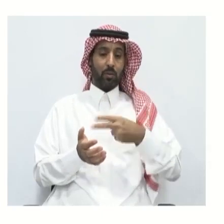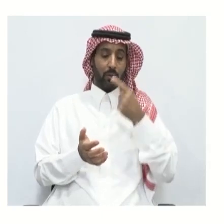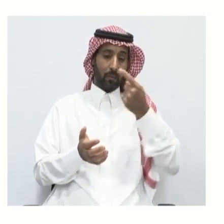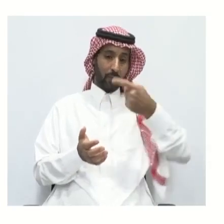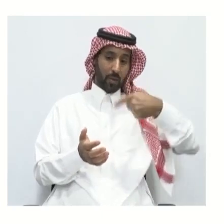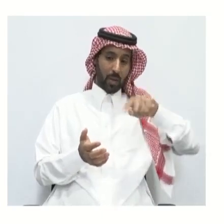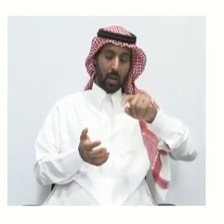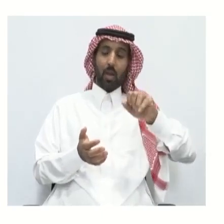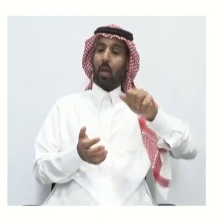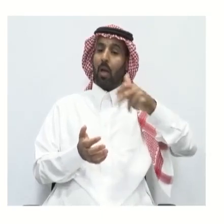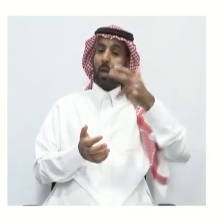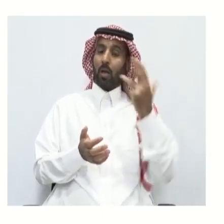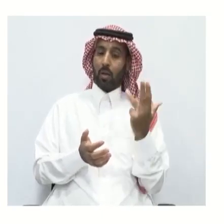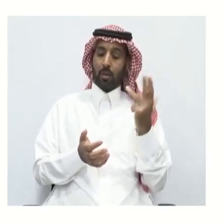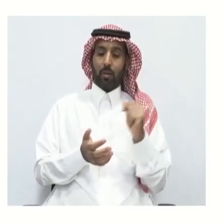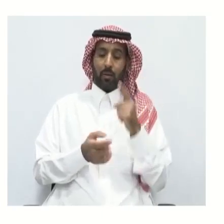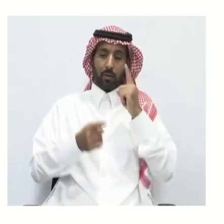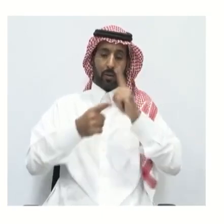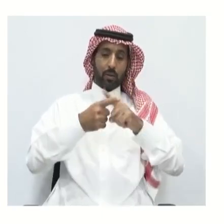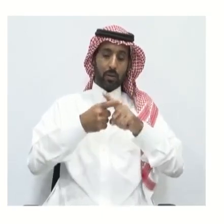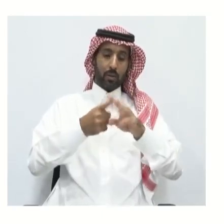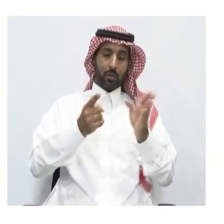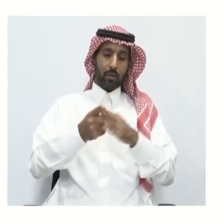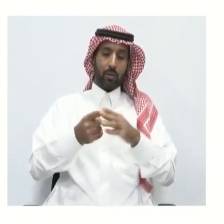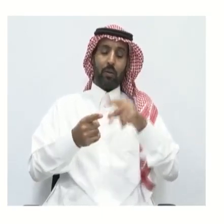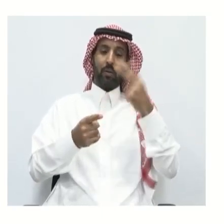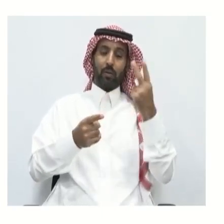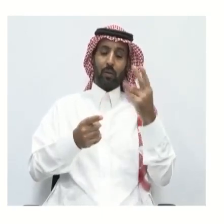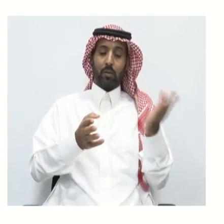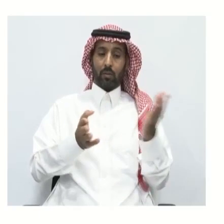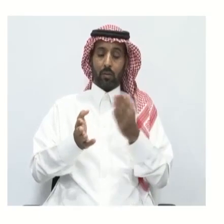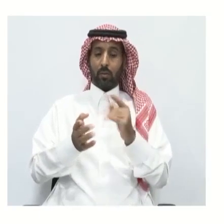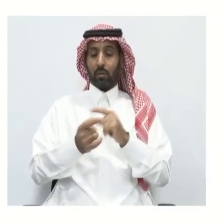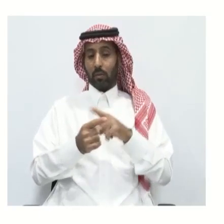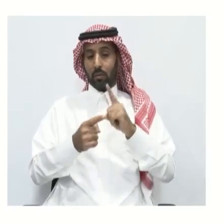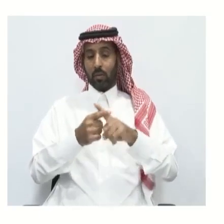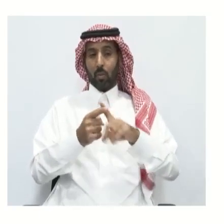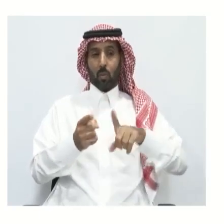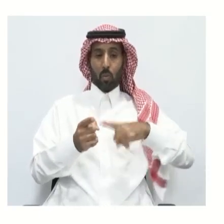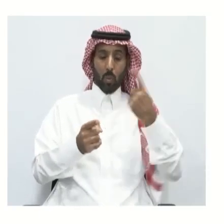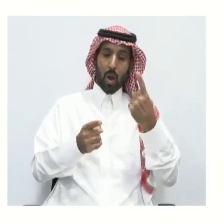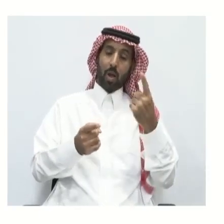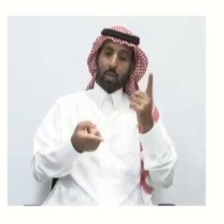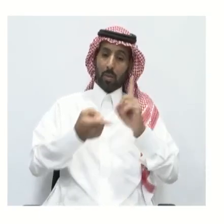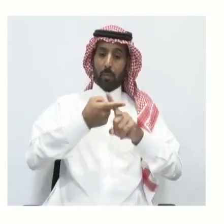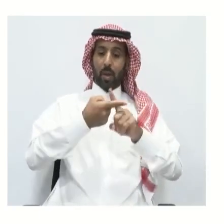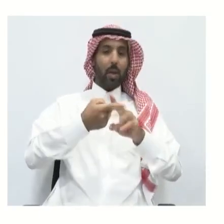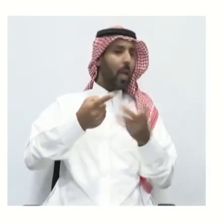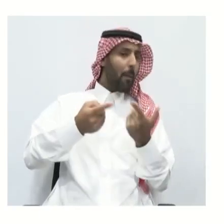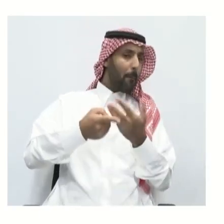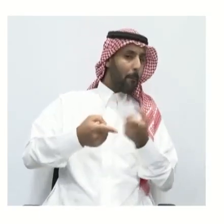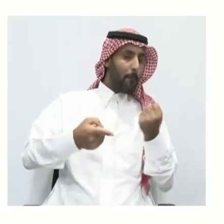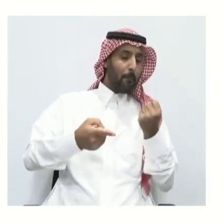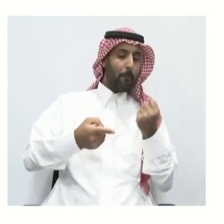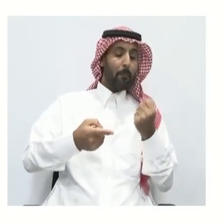حسب الصيغه وسنضرب هنا في اثنين وهنا نضرب في الواحد ثم بعد ذلك نجمعهم سيعطيني